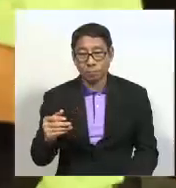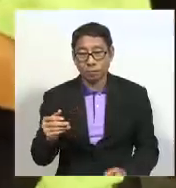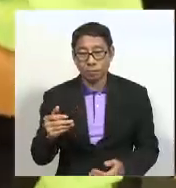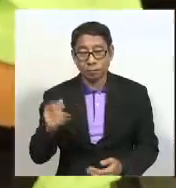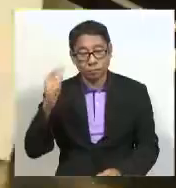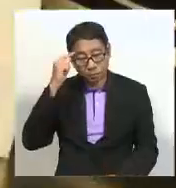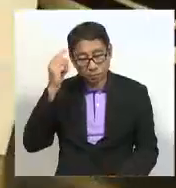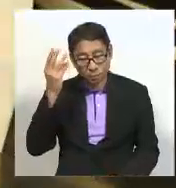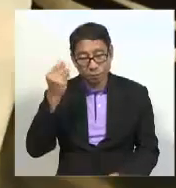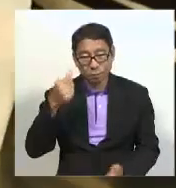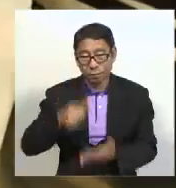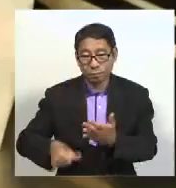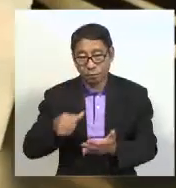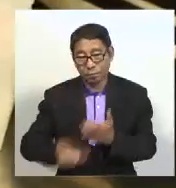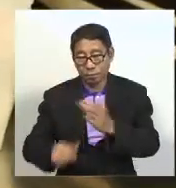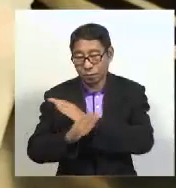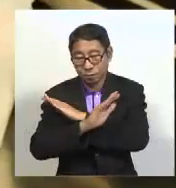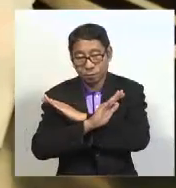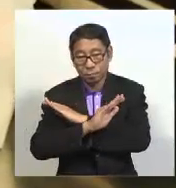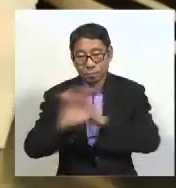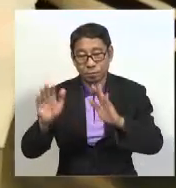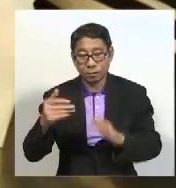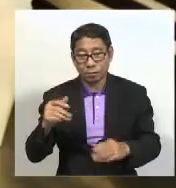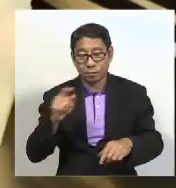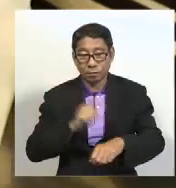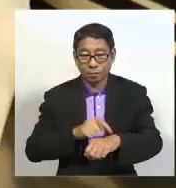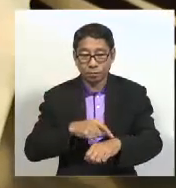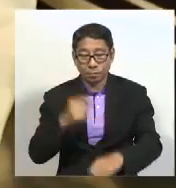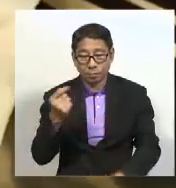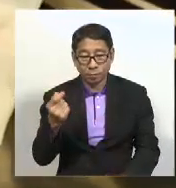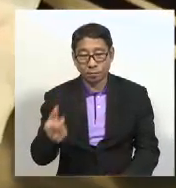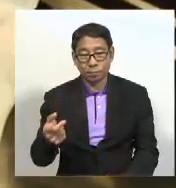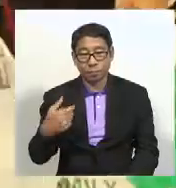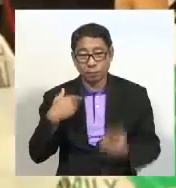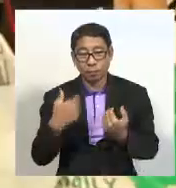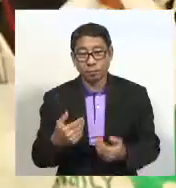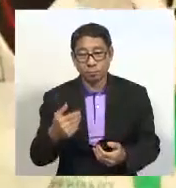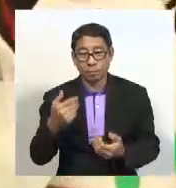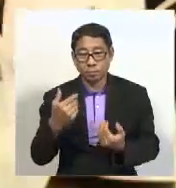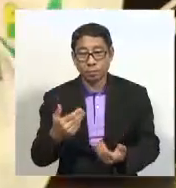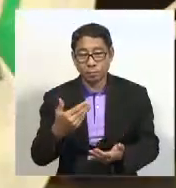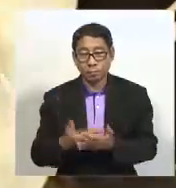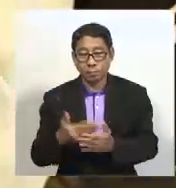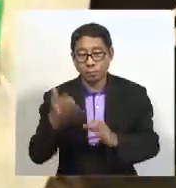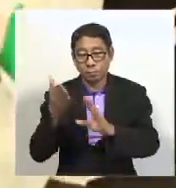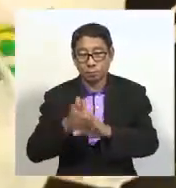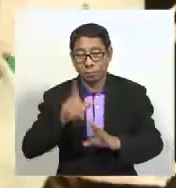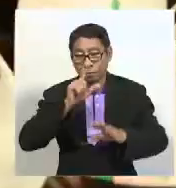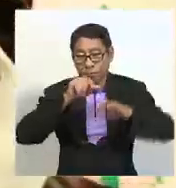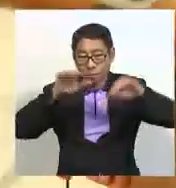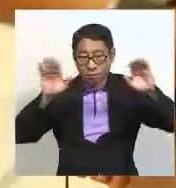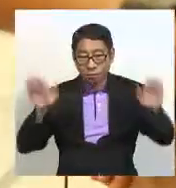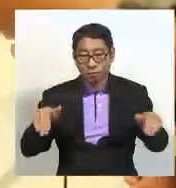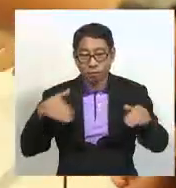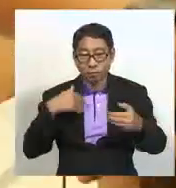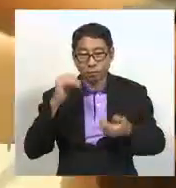ไม่นำมาคิดคำนวณภาษีเพราะว่ามันเป็นช่วงระยะสั้นๆก็จะมีสรรพากรพื้นที่และธนาคารกรุงไทยลงไป